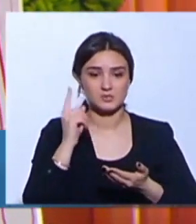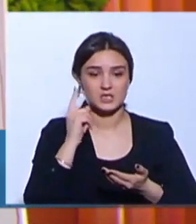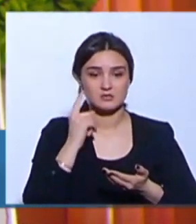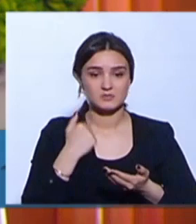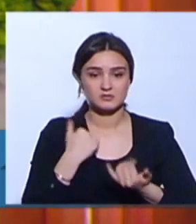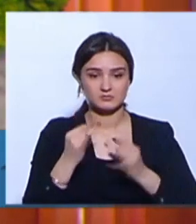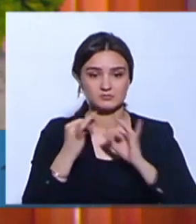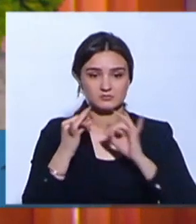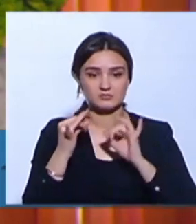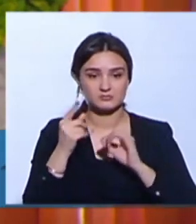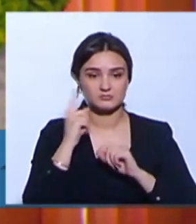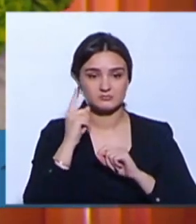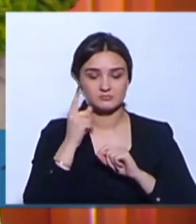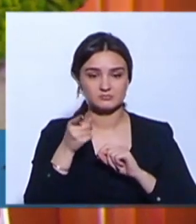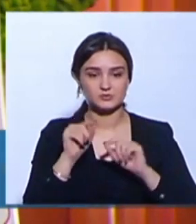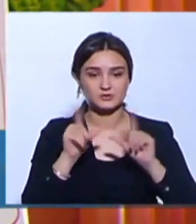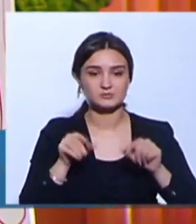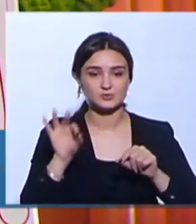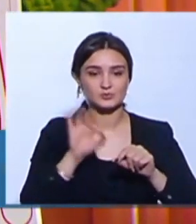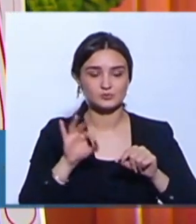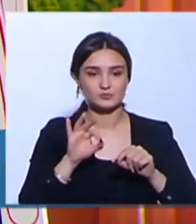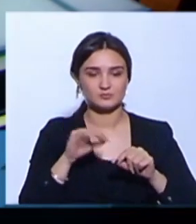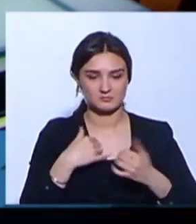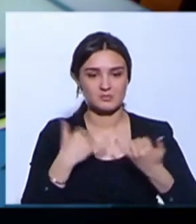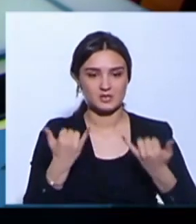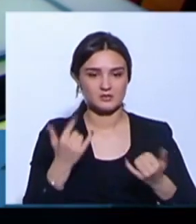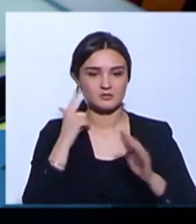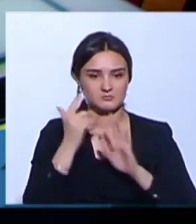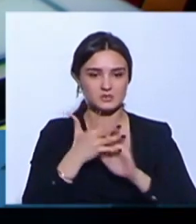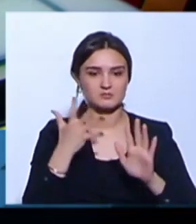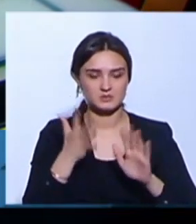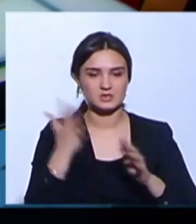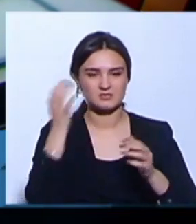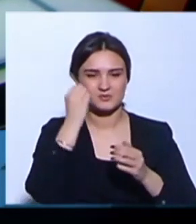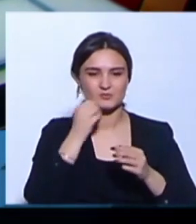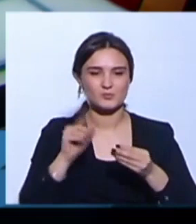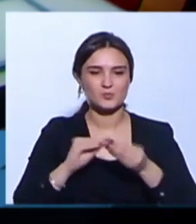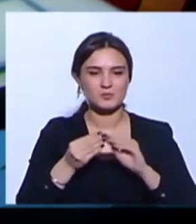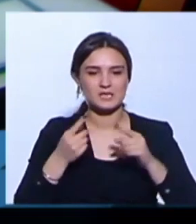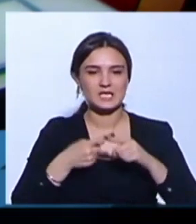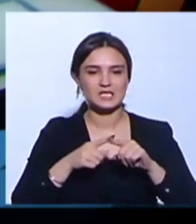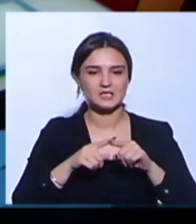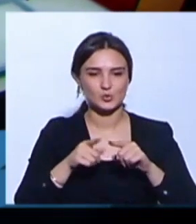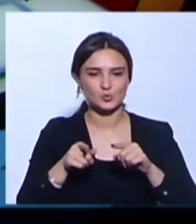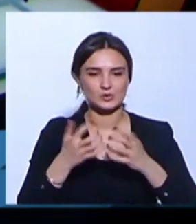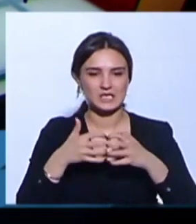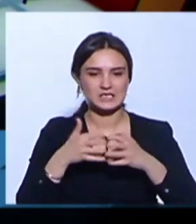ხმა? თირკმლის გადანერგვის შემდეგ. ისეთ მესმის, დიდი მადლობა ტექნიკური.